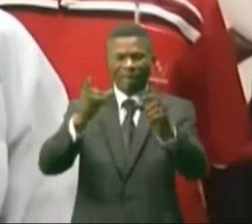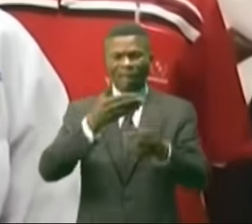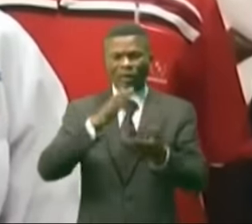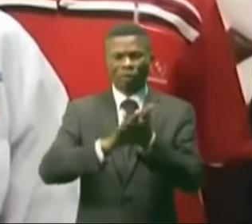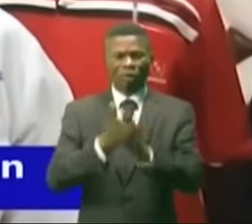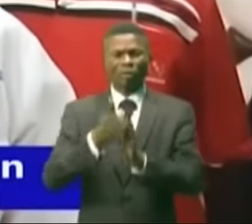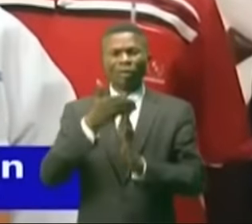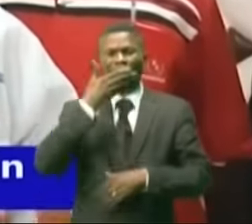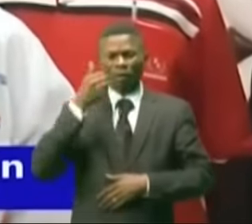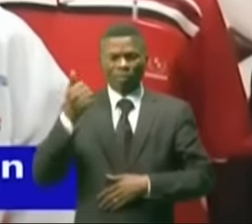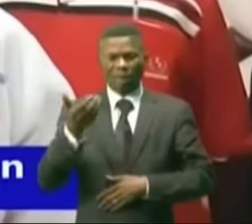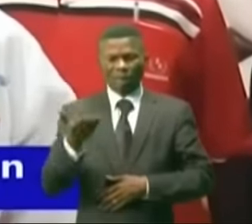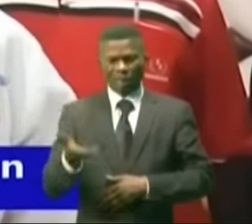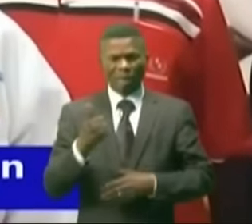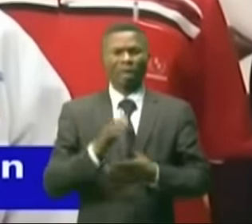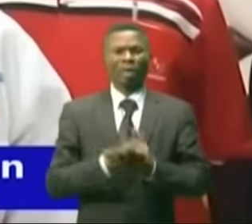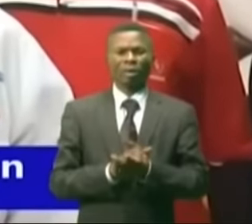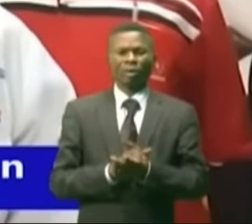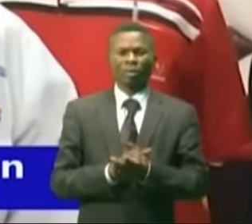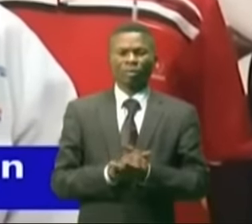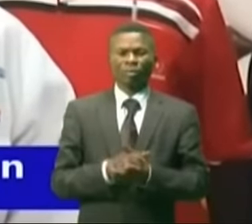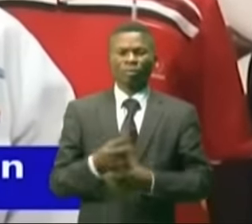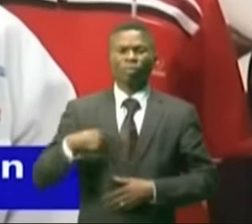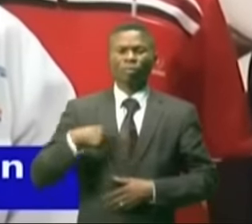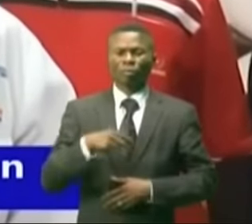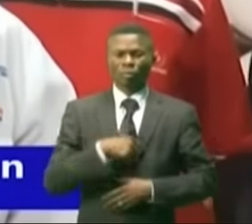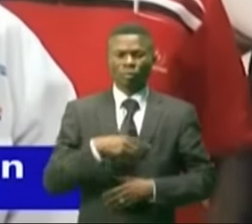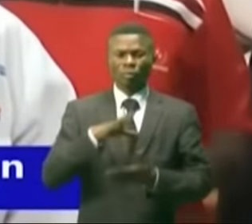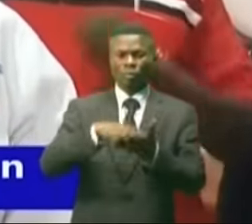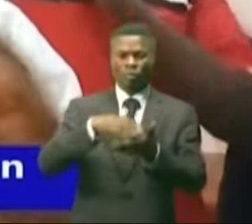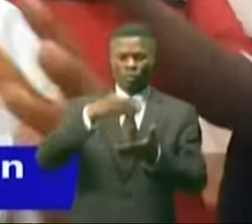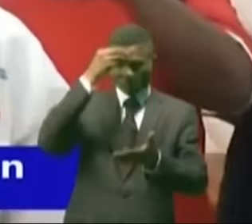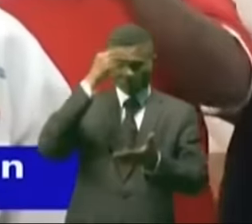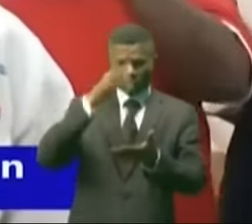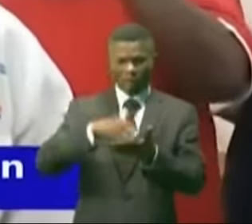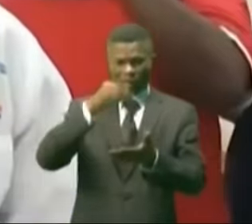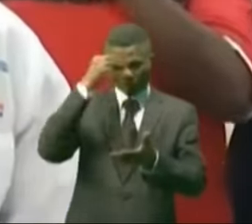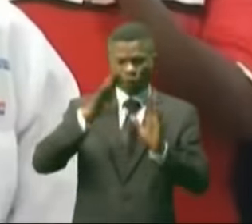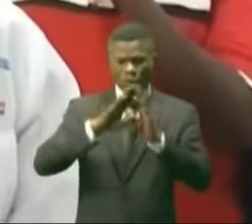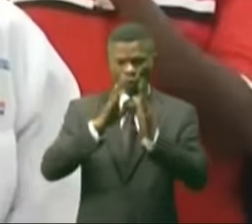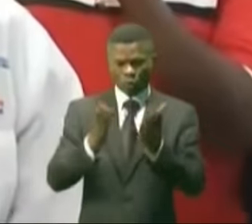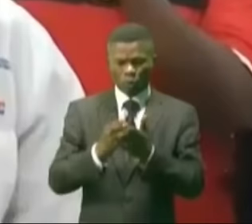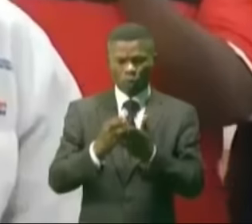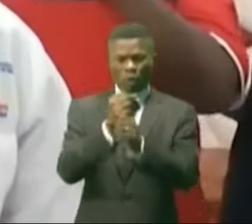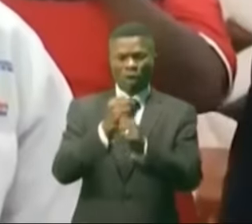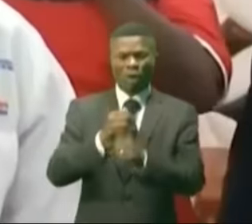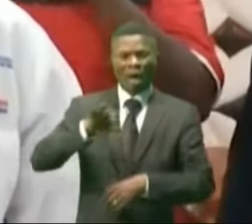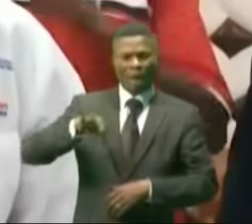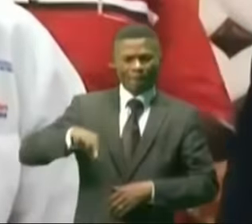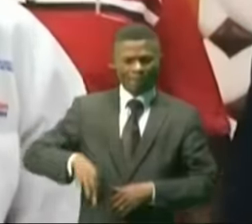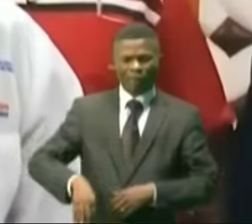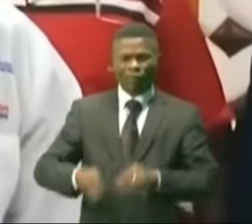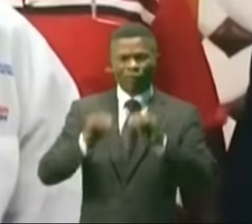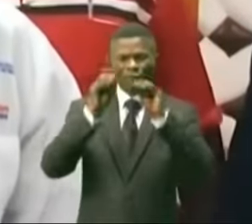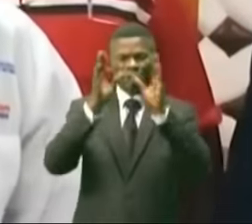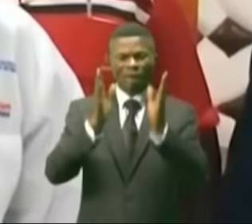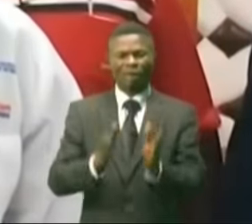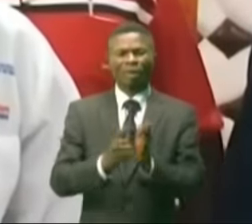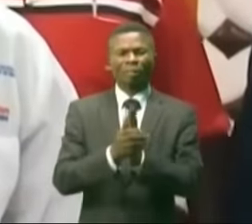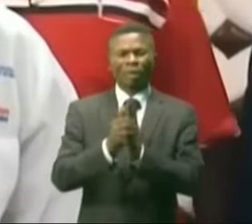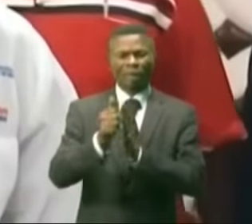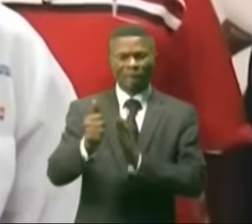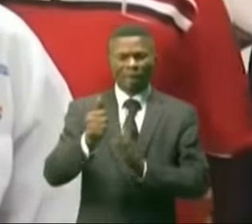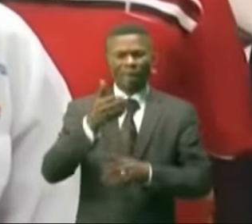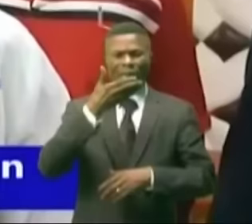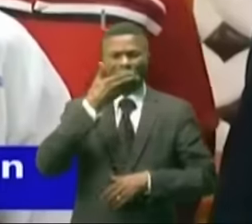cette étape-là, de nous construire, de nous donner plutôt une structure qui nous permettra de nous financer afin